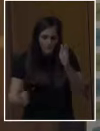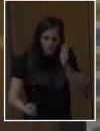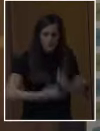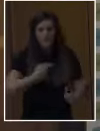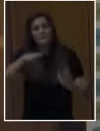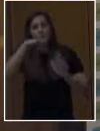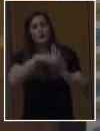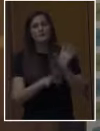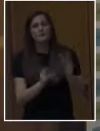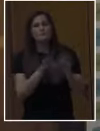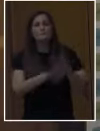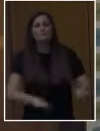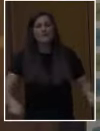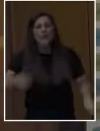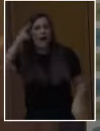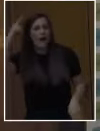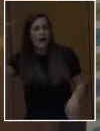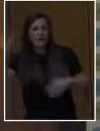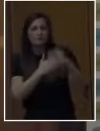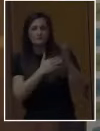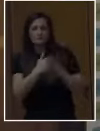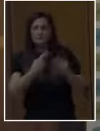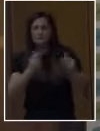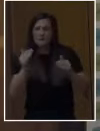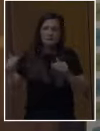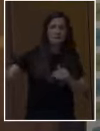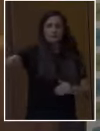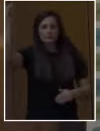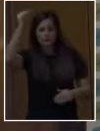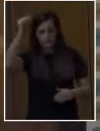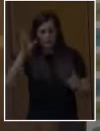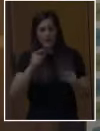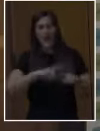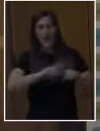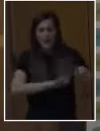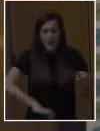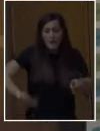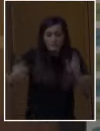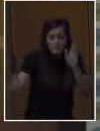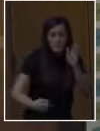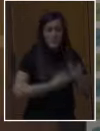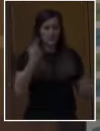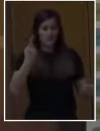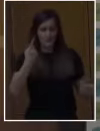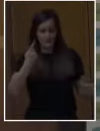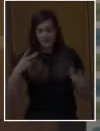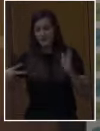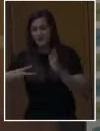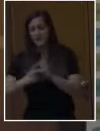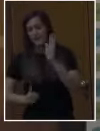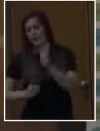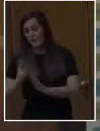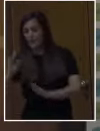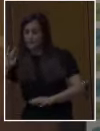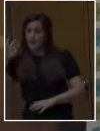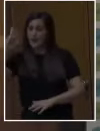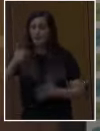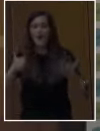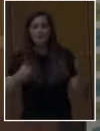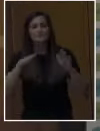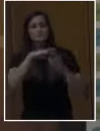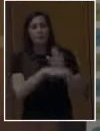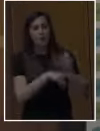παιδιά στην Ελλάδα. Από το 2012 έχουμε αναπτύξει 6 διαφορετικά προγράμματα, τα